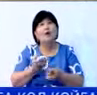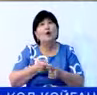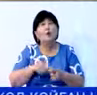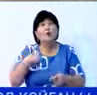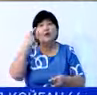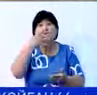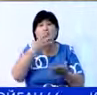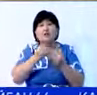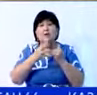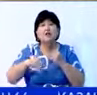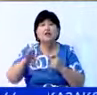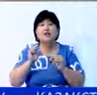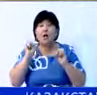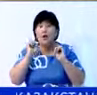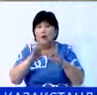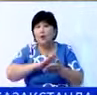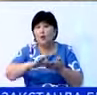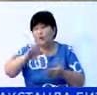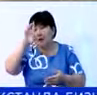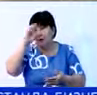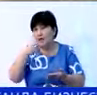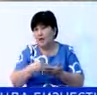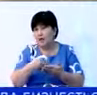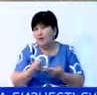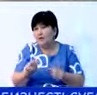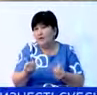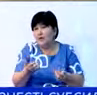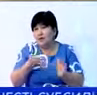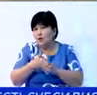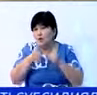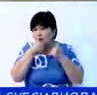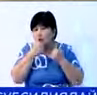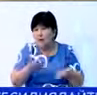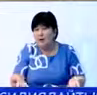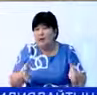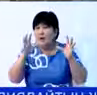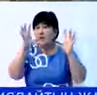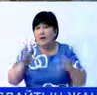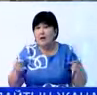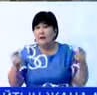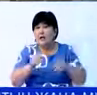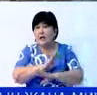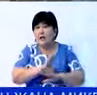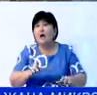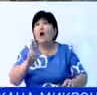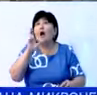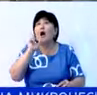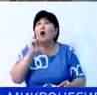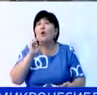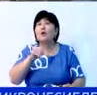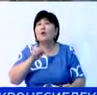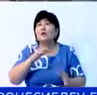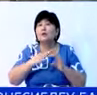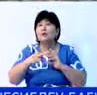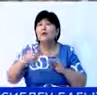жеке меншік жерлерді көмуге мемлекеттік бюджетінен біз қаражат жұмсай алмаймыз, заңдылығына сәйкес келмейді. Ал Қорқыт мөлтек